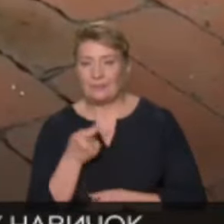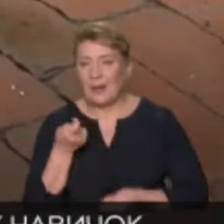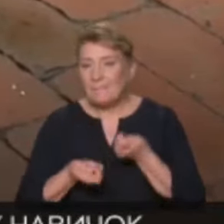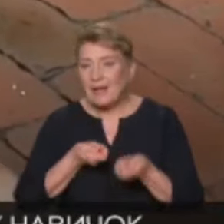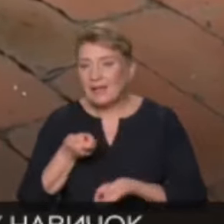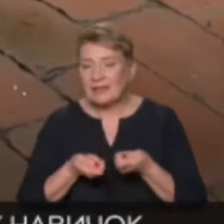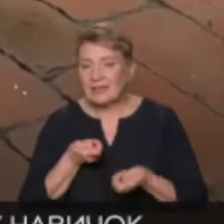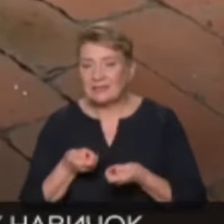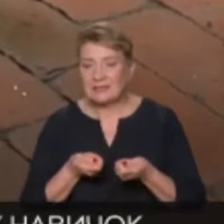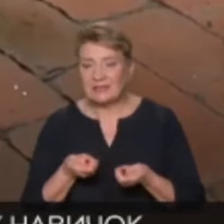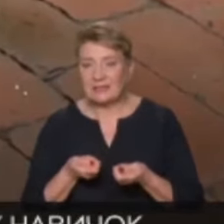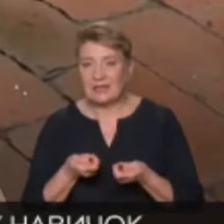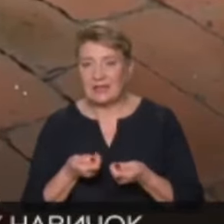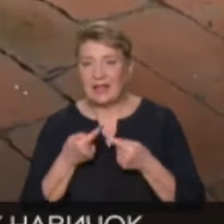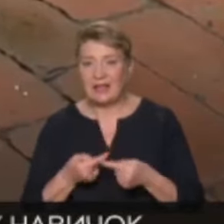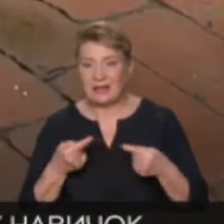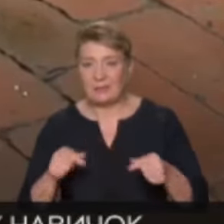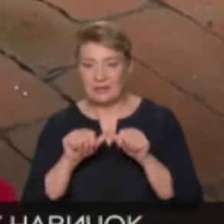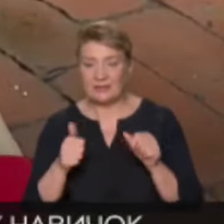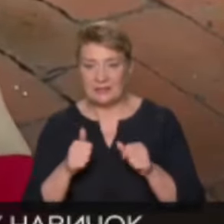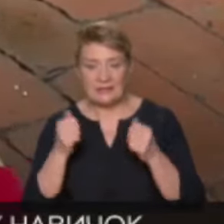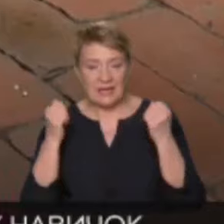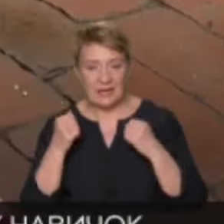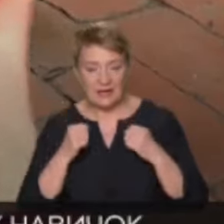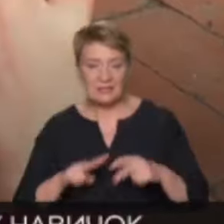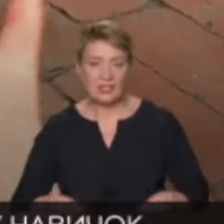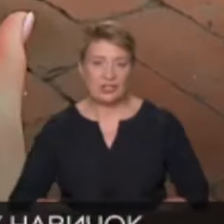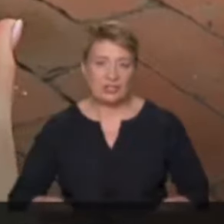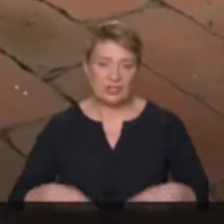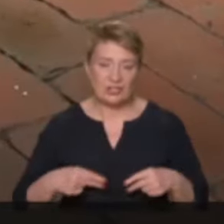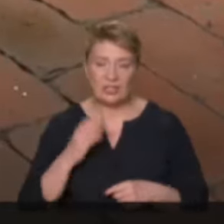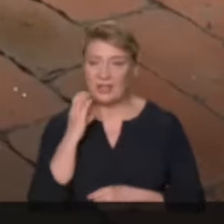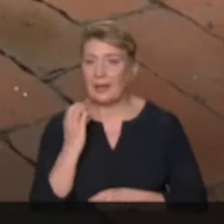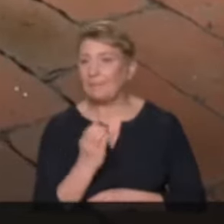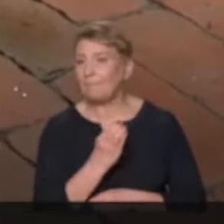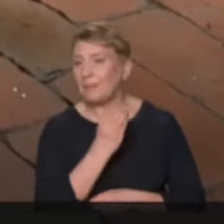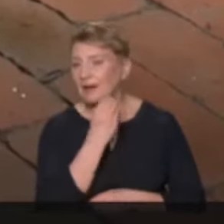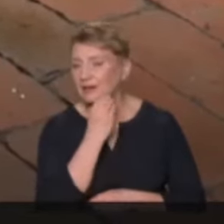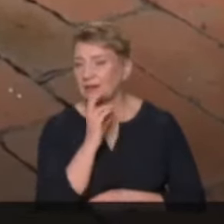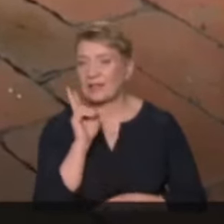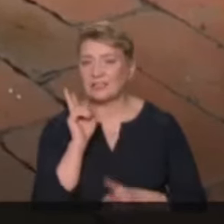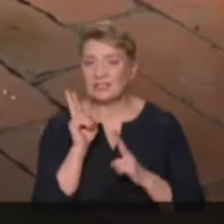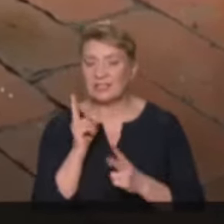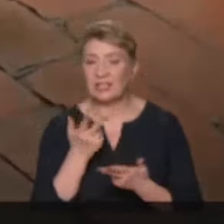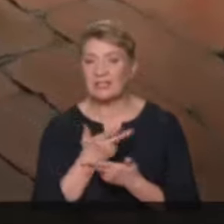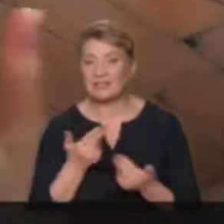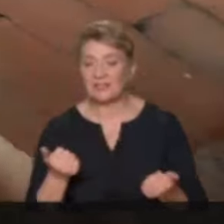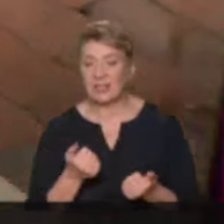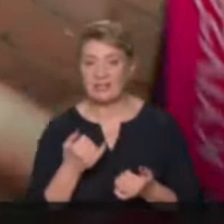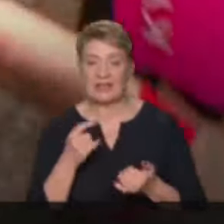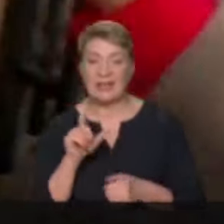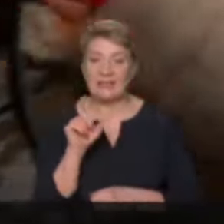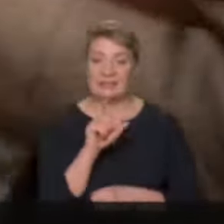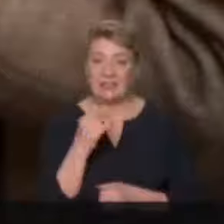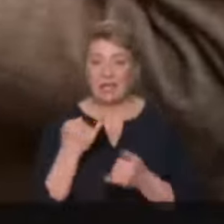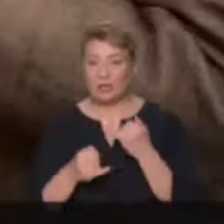елементи скульптури, каска, штани, борода, зачіска і, звичайно ж, синьо-жовтий прапор.